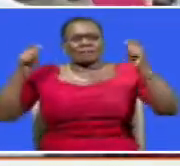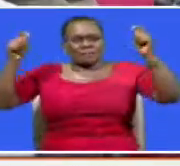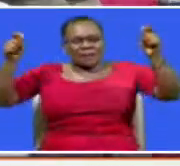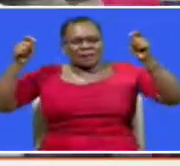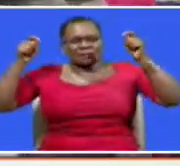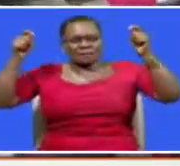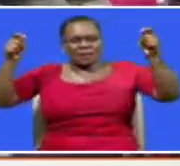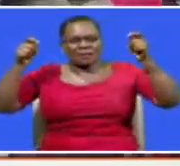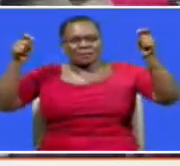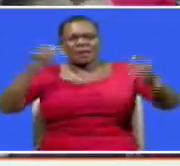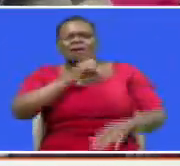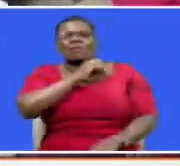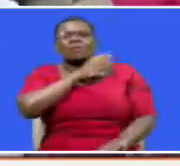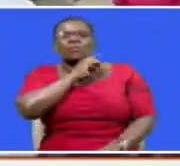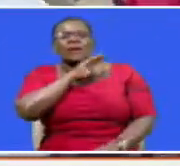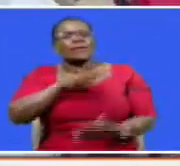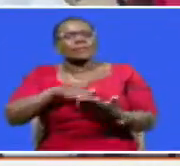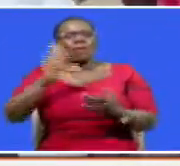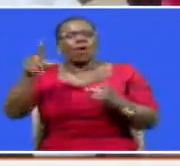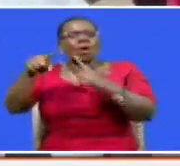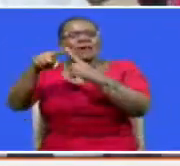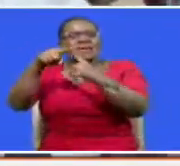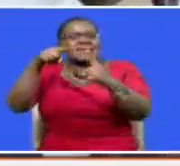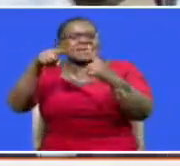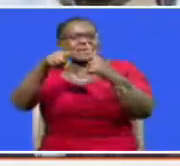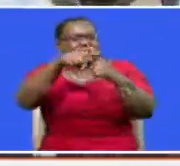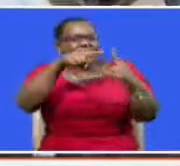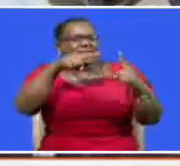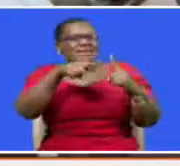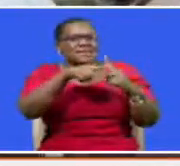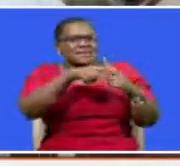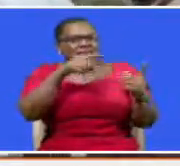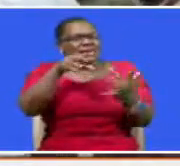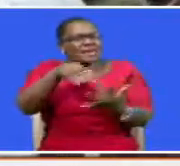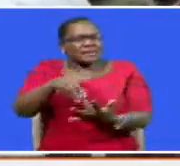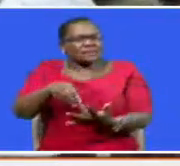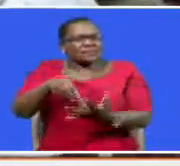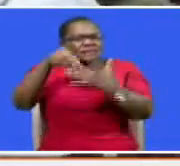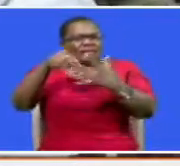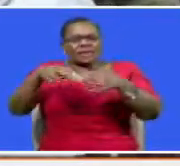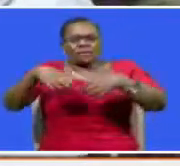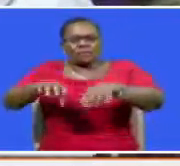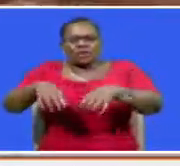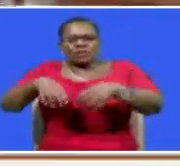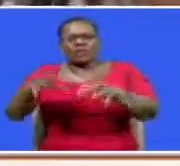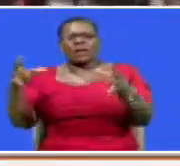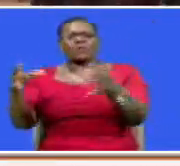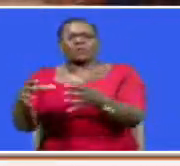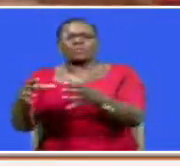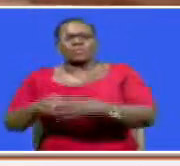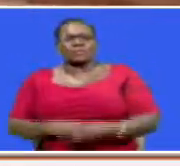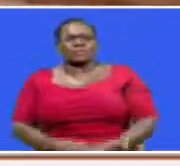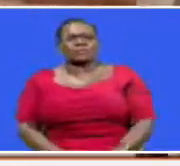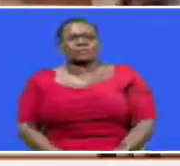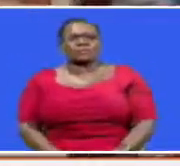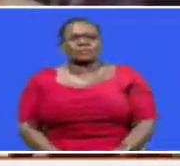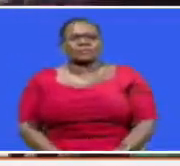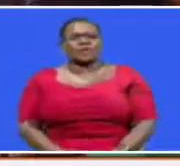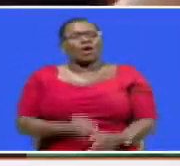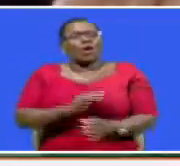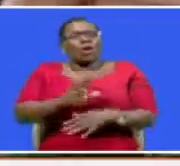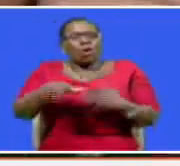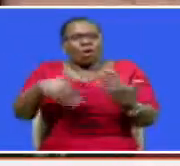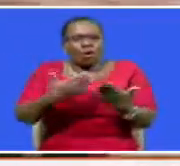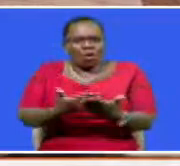Waliandamana kulalamikia ongezeko la visa vya mauaji haswa miongoni mwa baadhi yao.